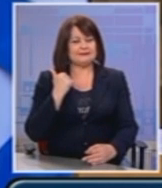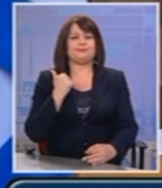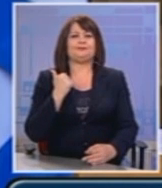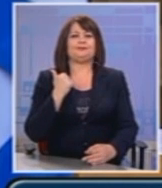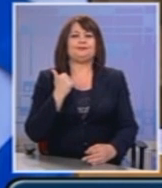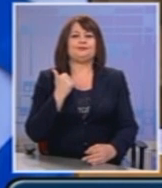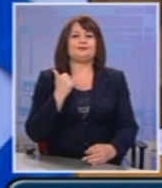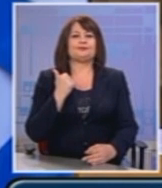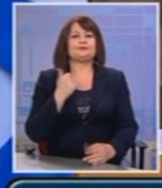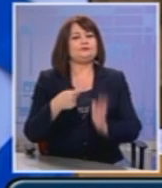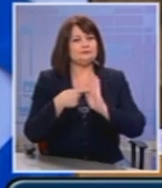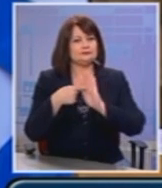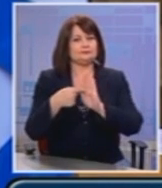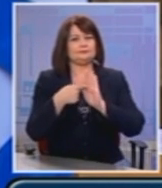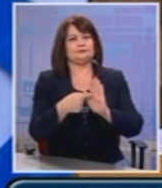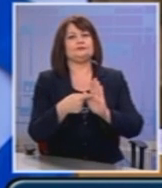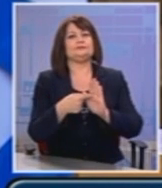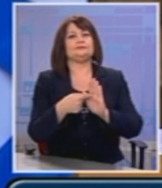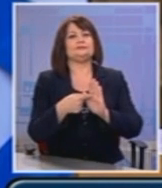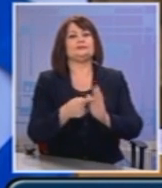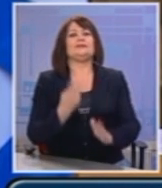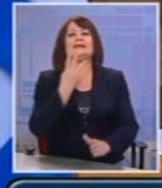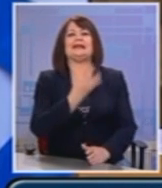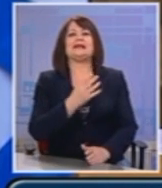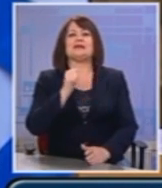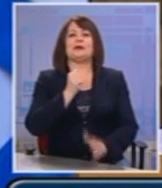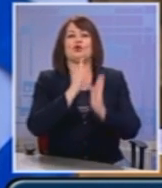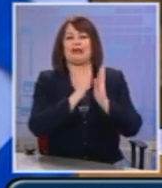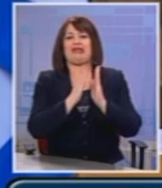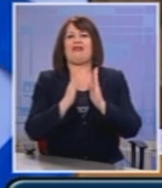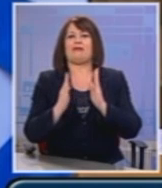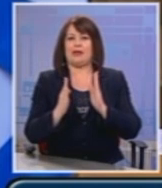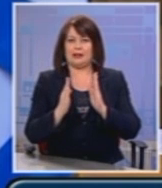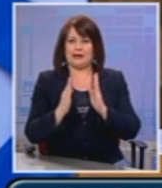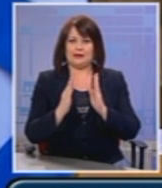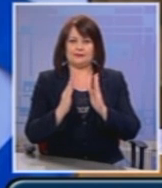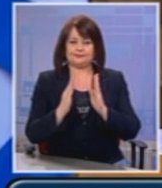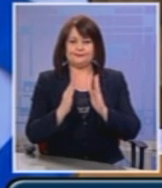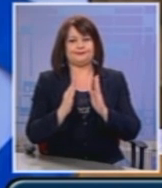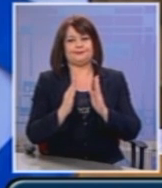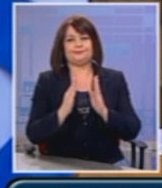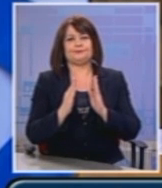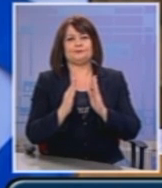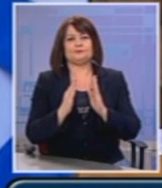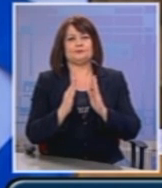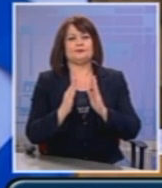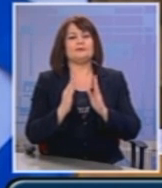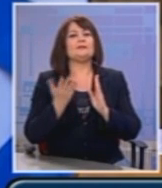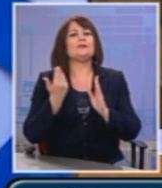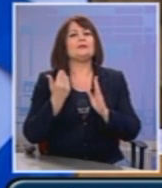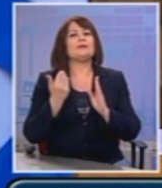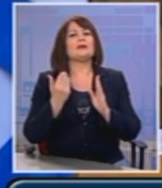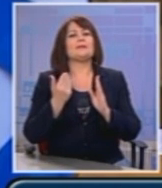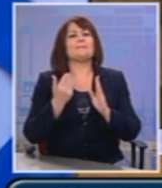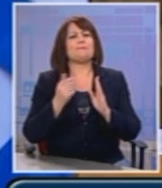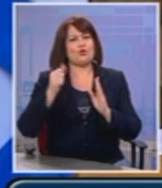τις παρουσιάσεις των τεσσάρων πρώτων κεφαλαίων του της προκαταρκτικής έκθεσης